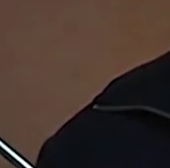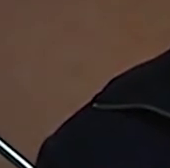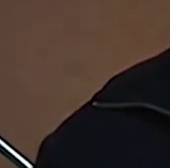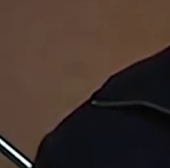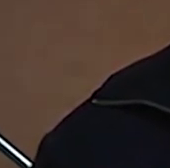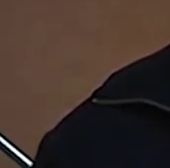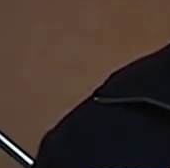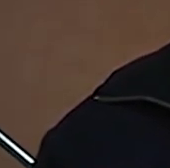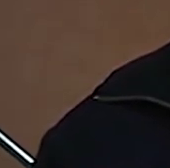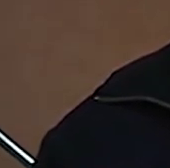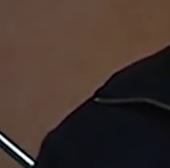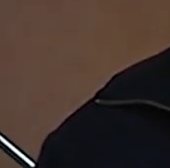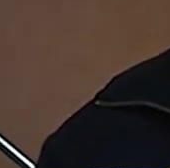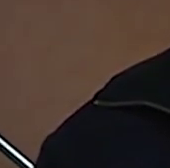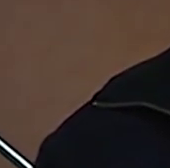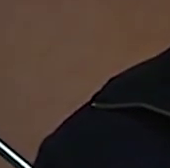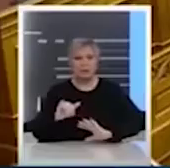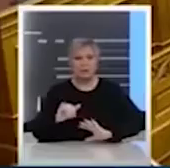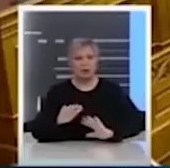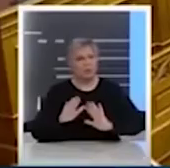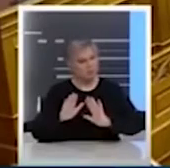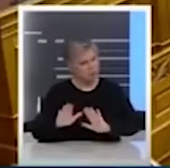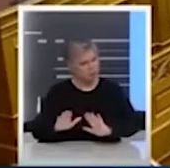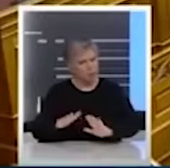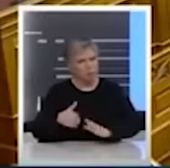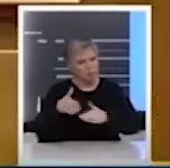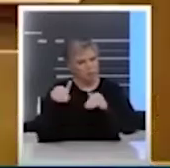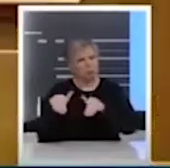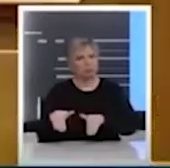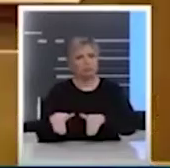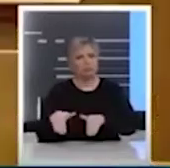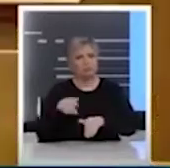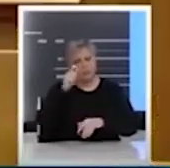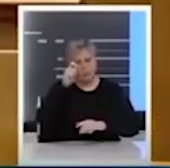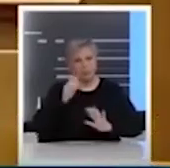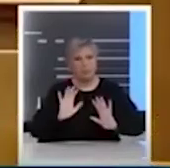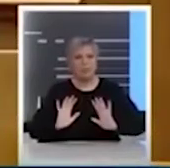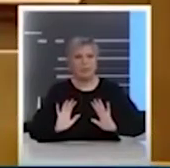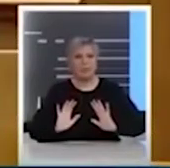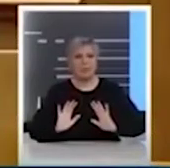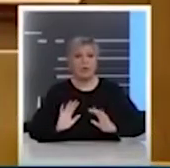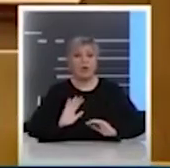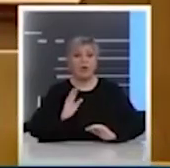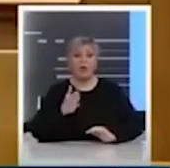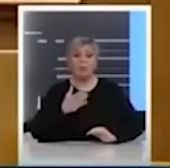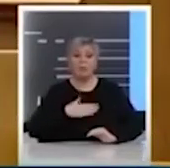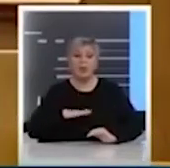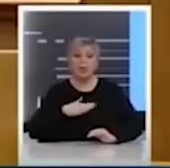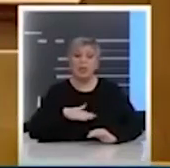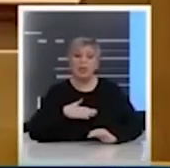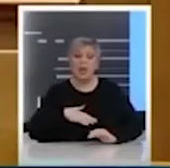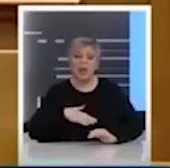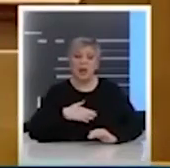Καβάλας, ασκώντας παράλληλα σκληρή κριτική και στη διοίκηση της ΕΣΕΕ, η οποία σύμφωνα με τους ίδιους παραμένει αδρανή, στηρώντας